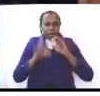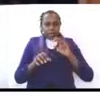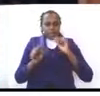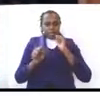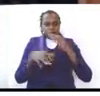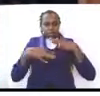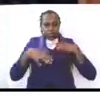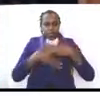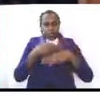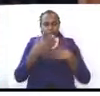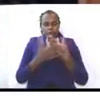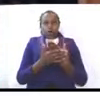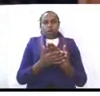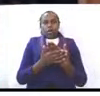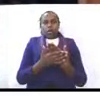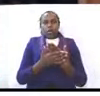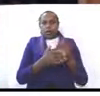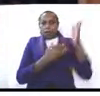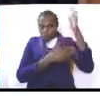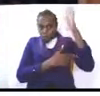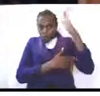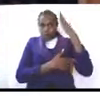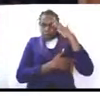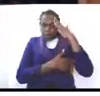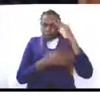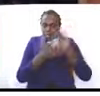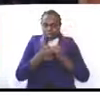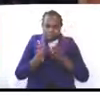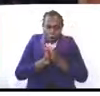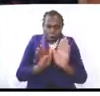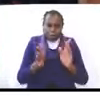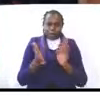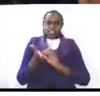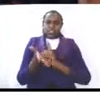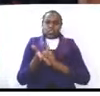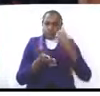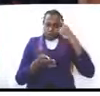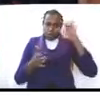watu wako. Wewe tunajua unafungulia watu wako milango